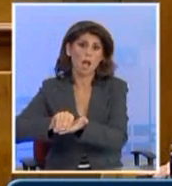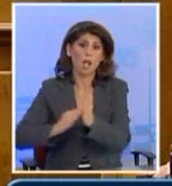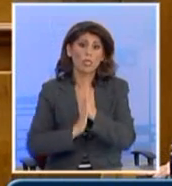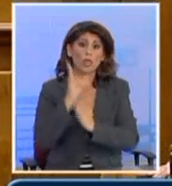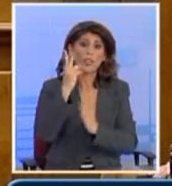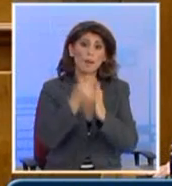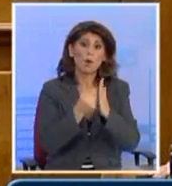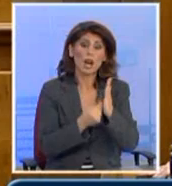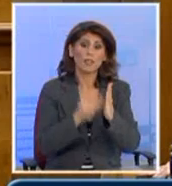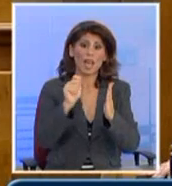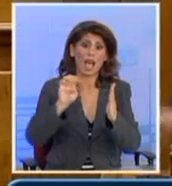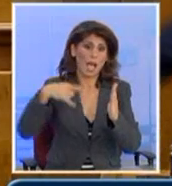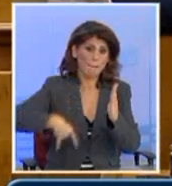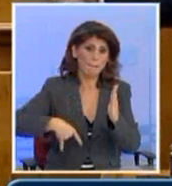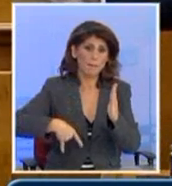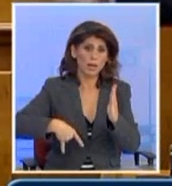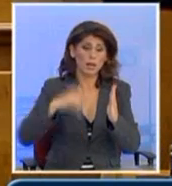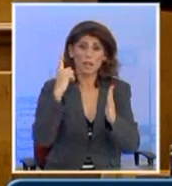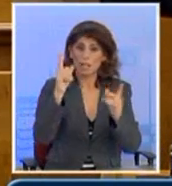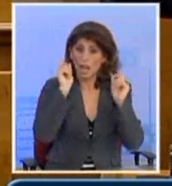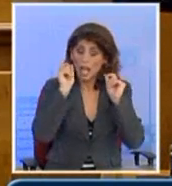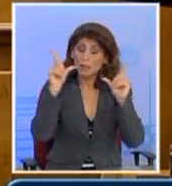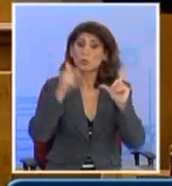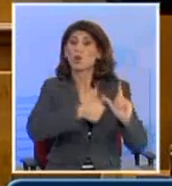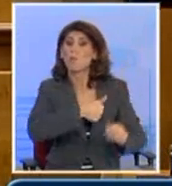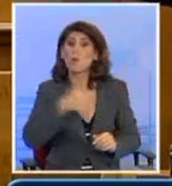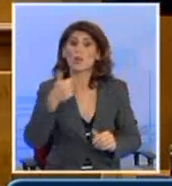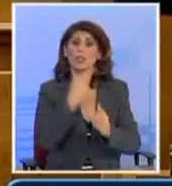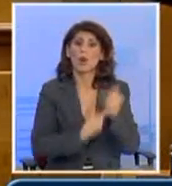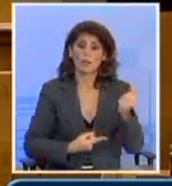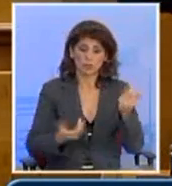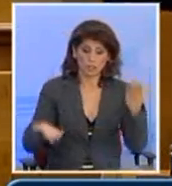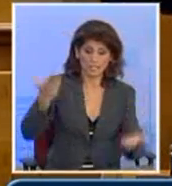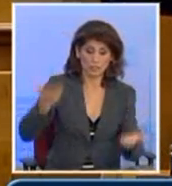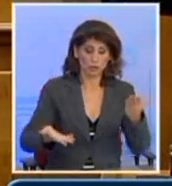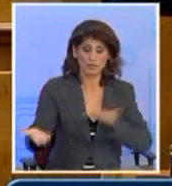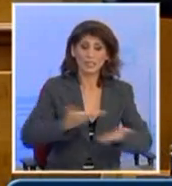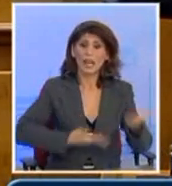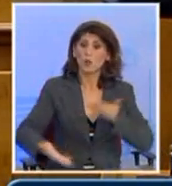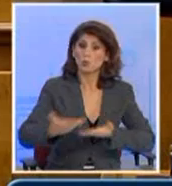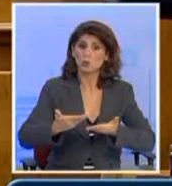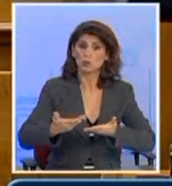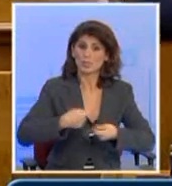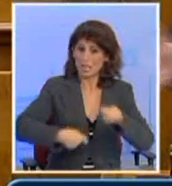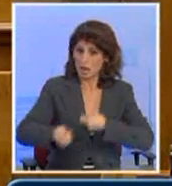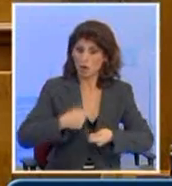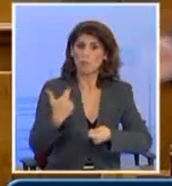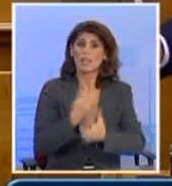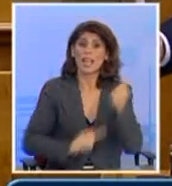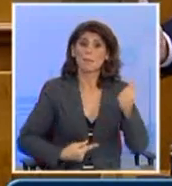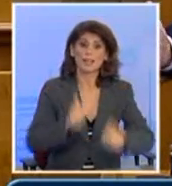ΑΕΠ και ένα εντυπωσιακό μοναδικό έλλειμμα του ισοζυγίου τρεχουσών συναλλαγών, που σήμαινε